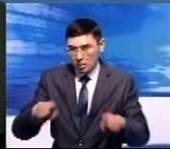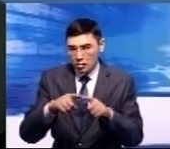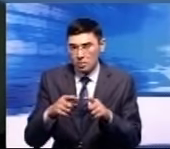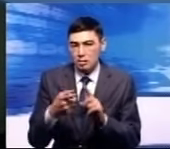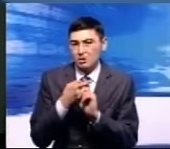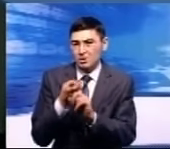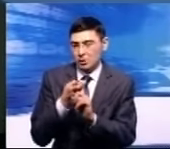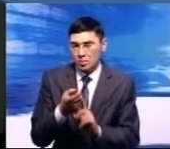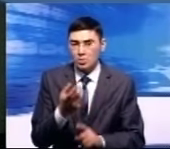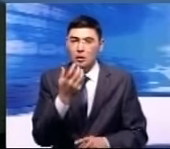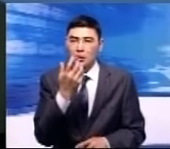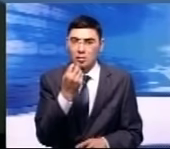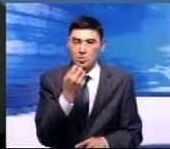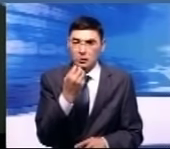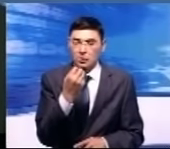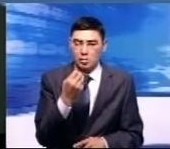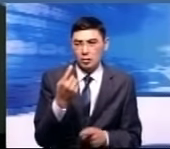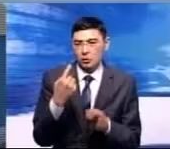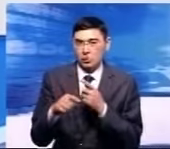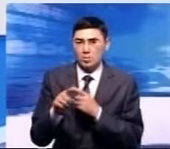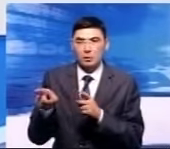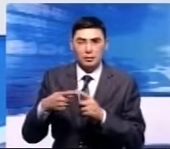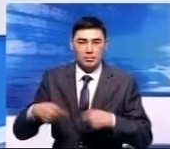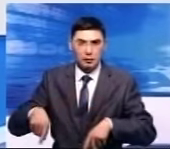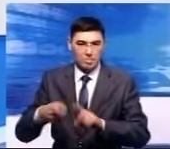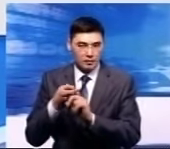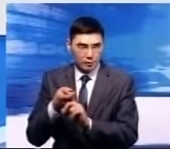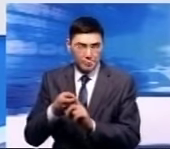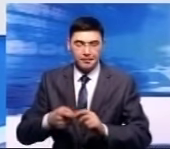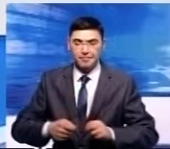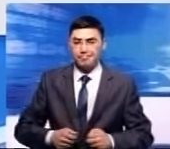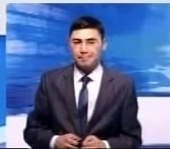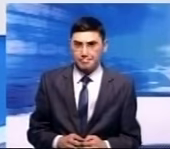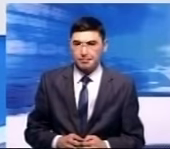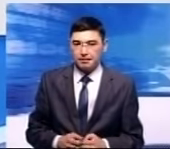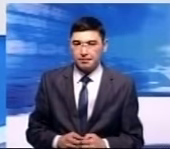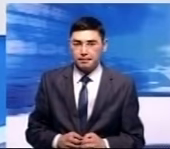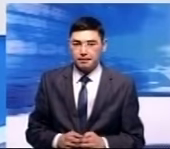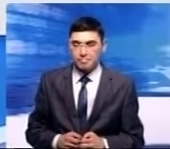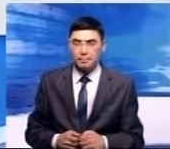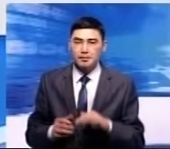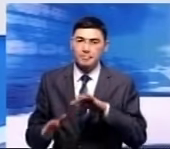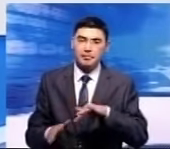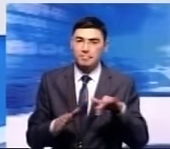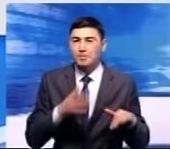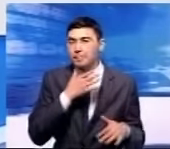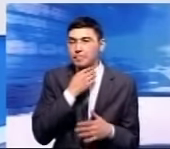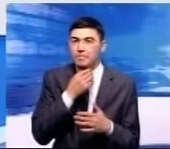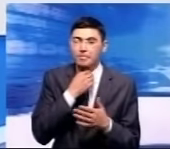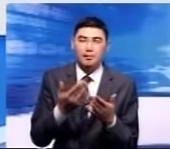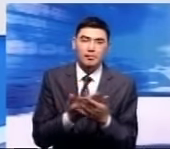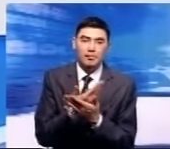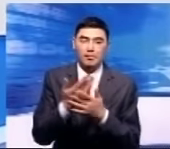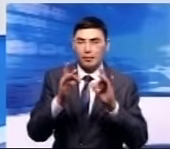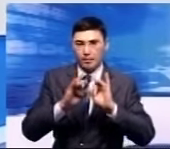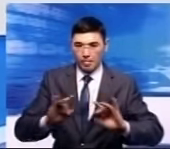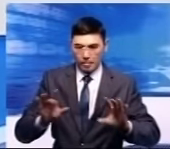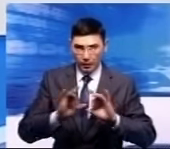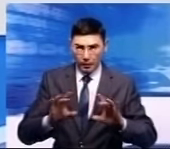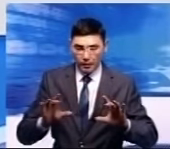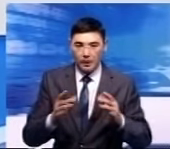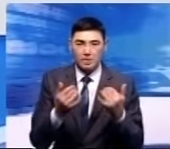Шанхайского союза, ну и БРИКС. К новостям региона. Цены на ряд продуктов питания не соответствуют